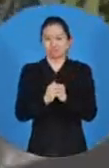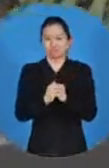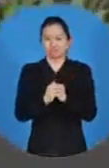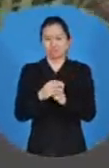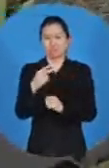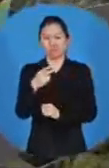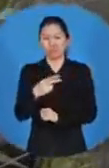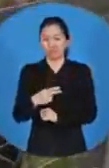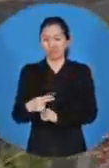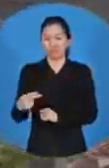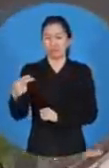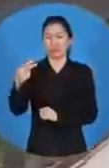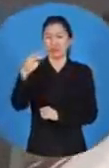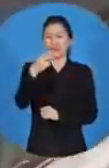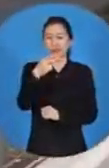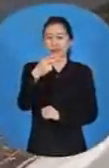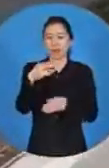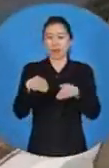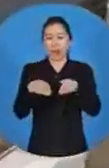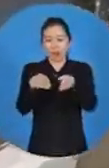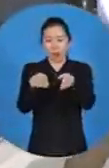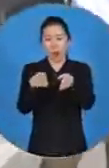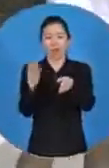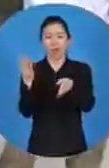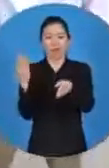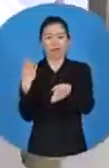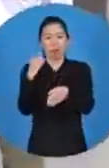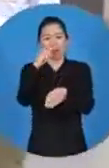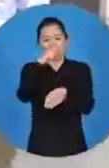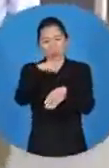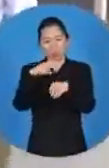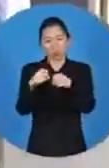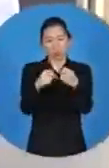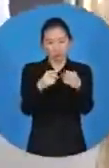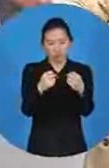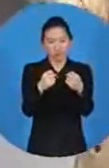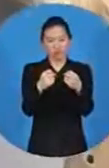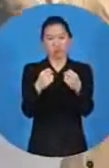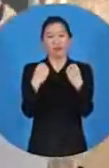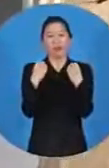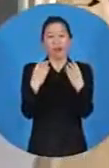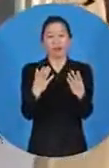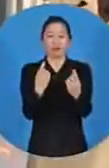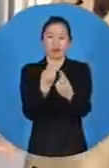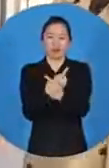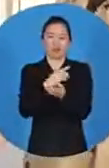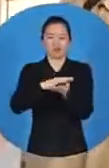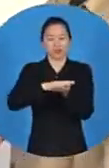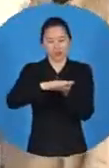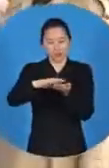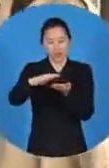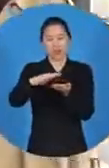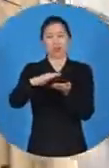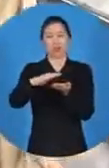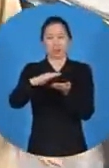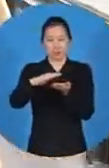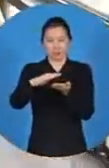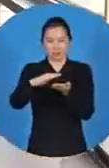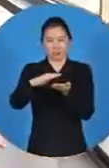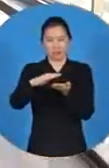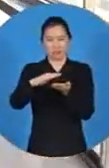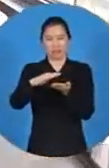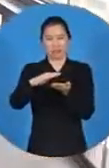温室の高い木を上から眺める2階の回廊は、傷みが激しかったので改修され塗装が施されました